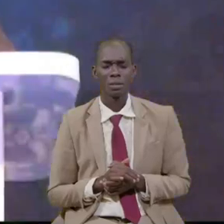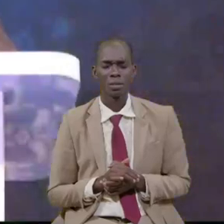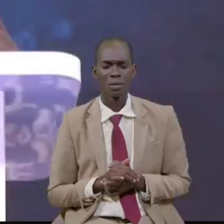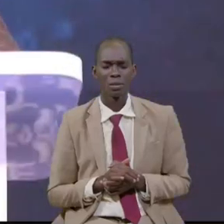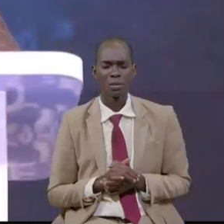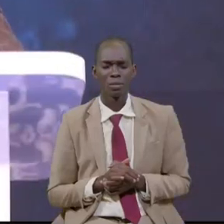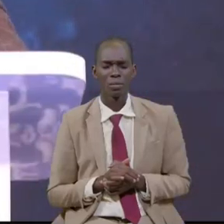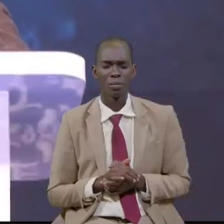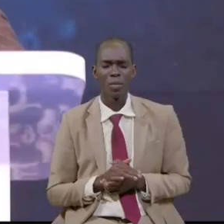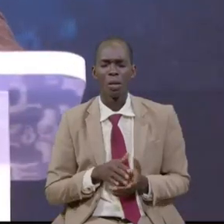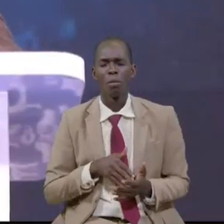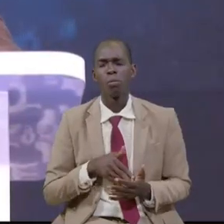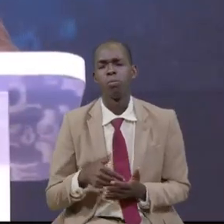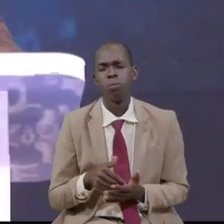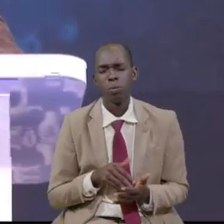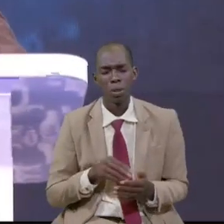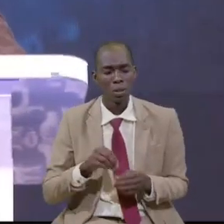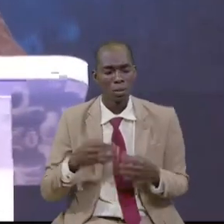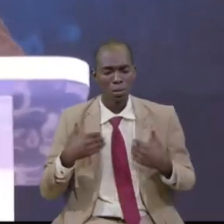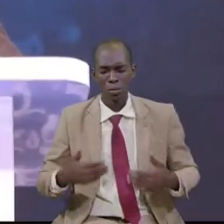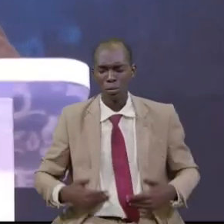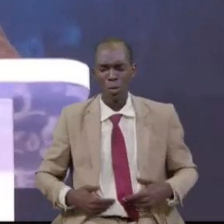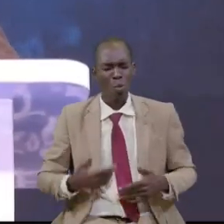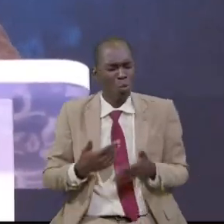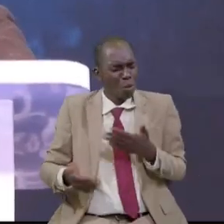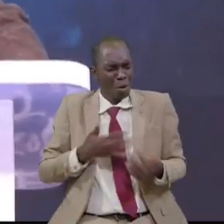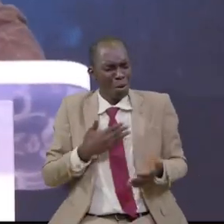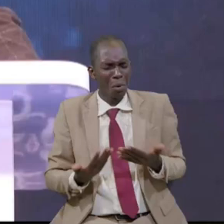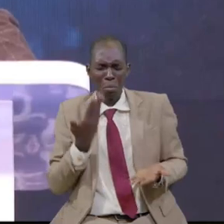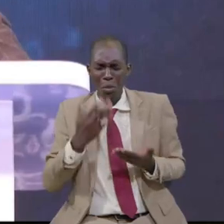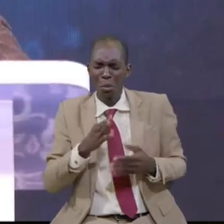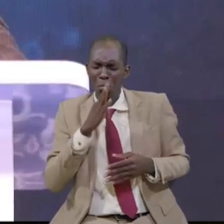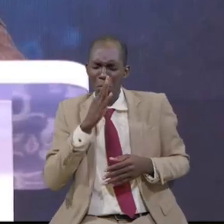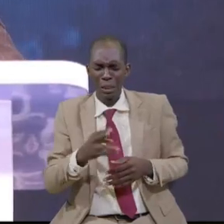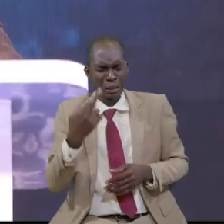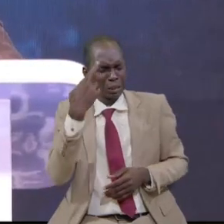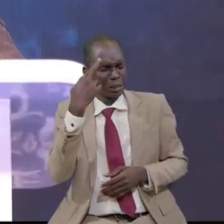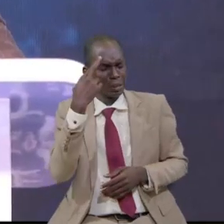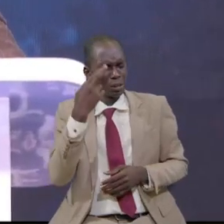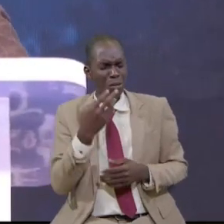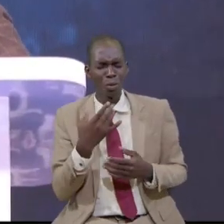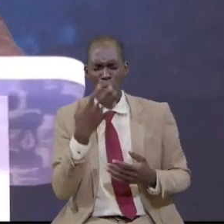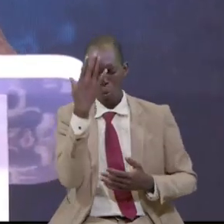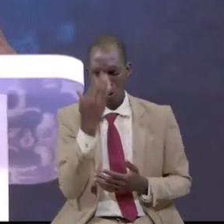La faiblesse dans le corps, quelle que soit la source de ce mal,